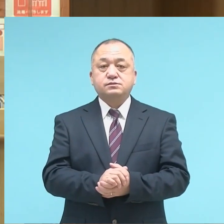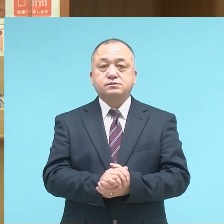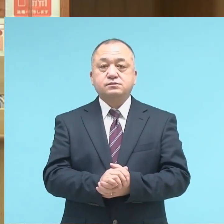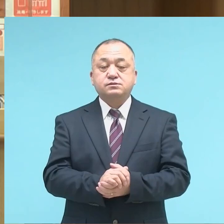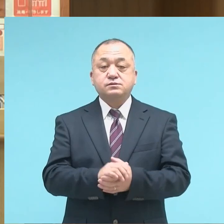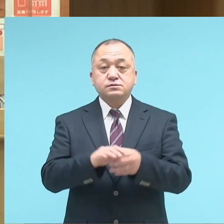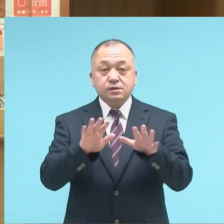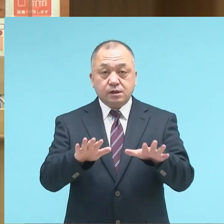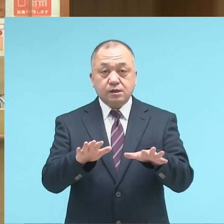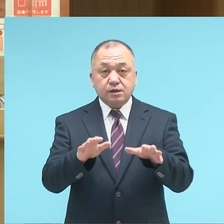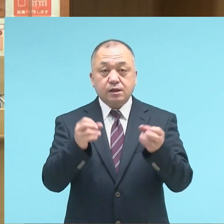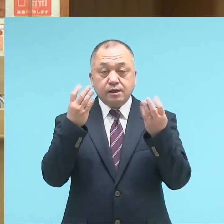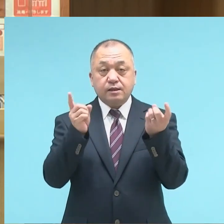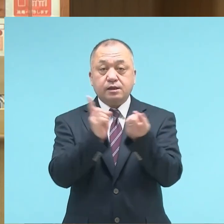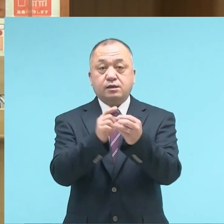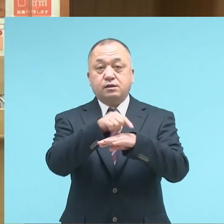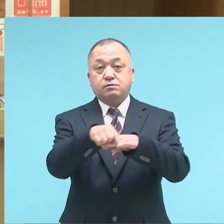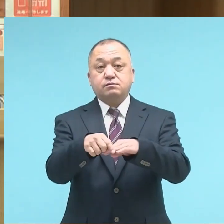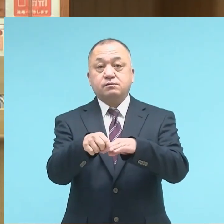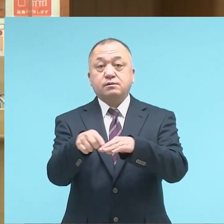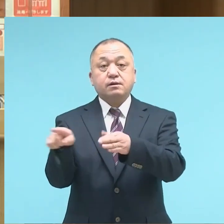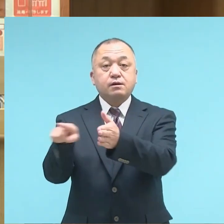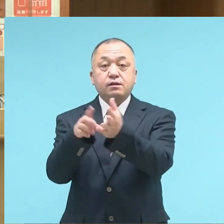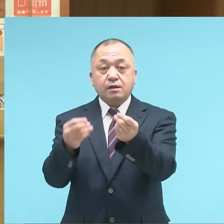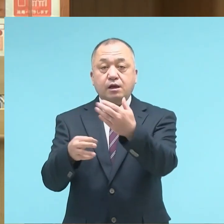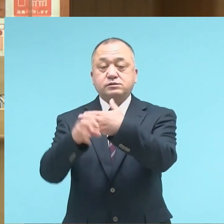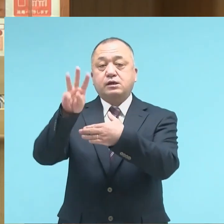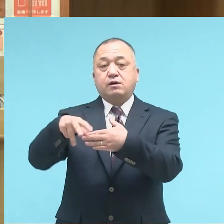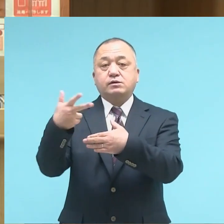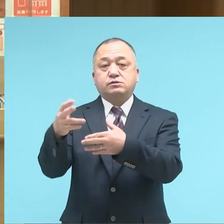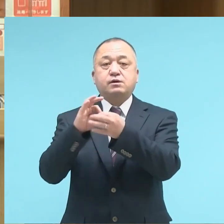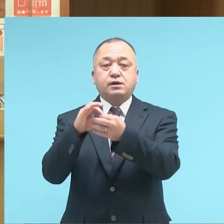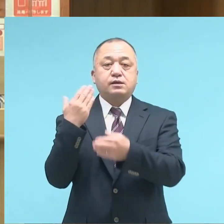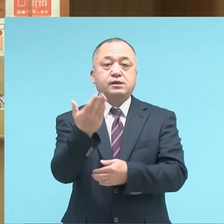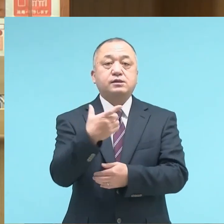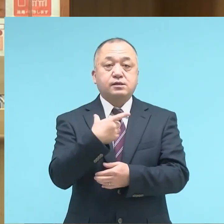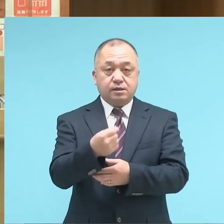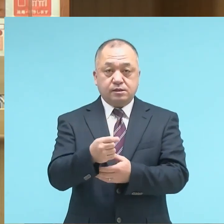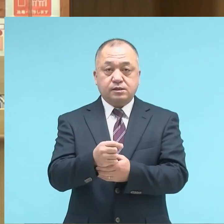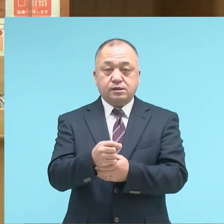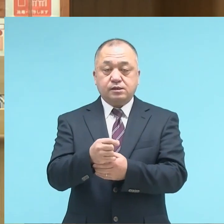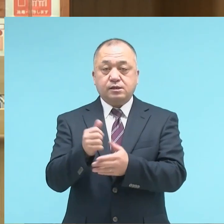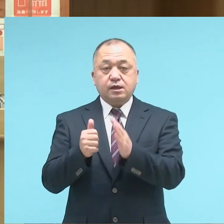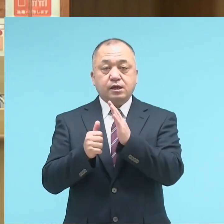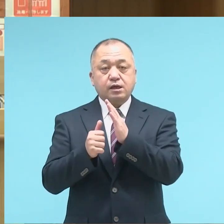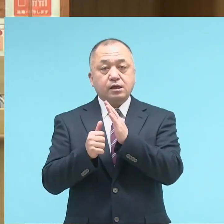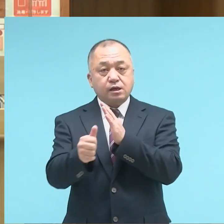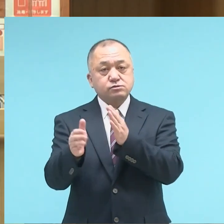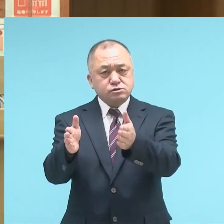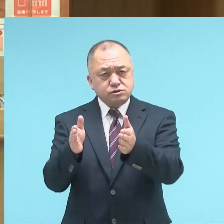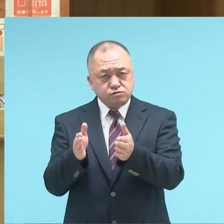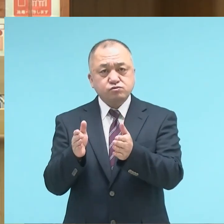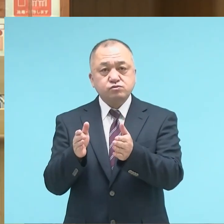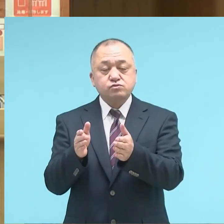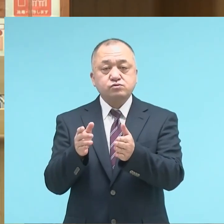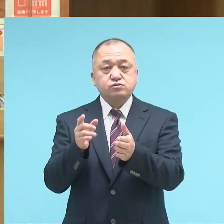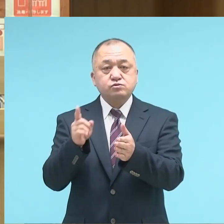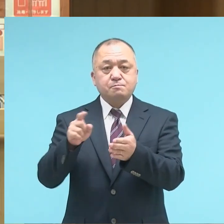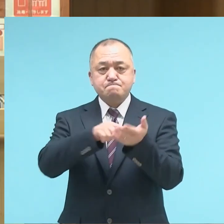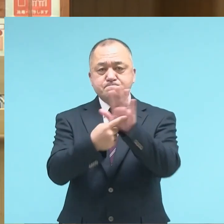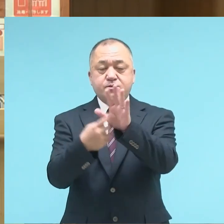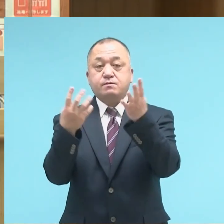今回から新たに対策に加えられました旭川市の関係についてお尋ねいたします。外出自粛、これを、新た